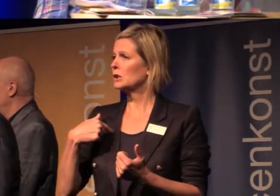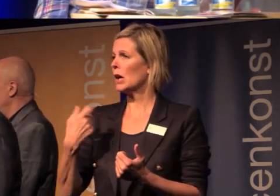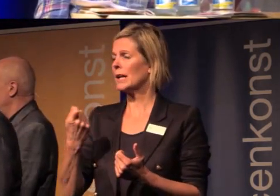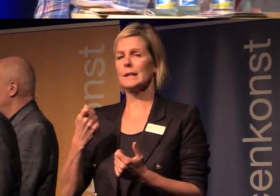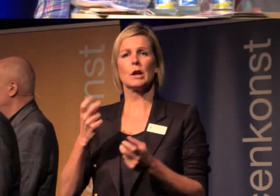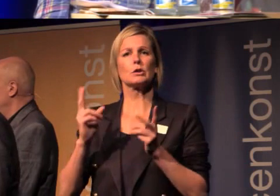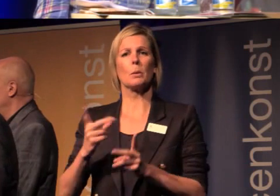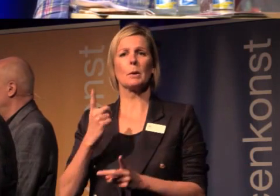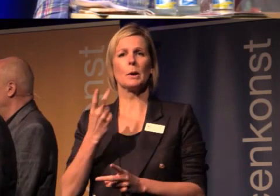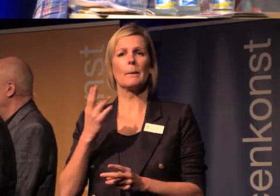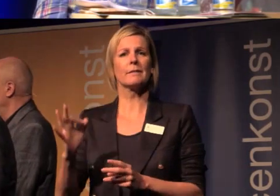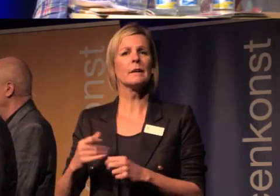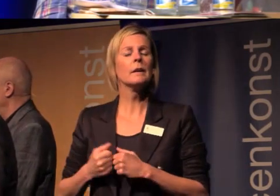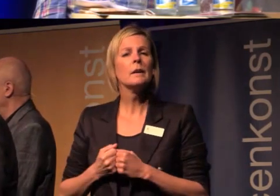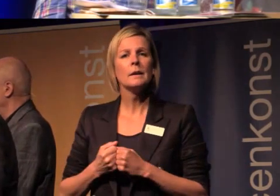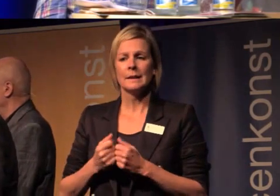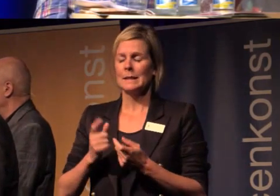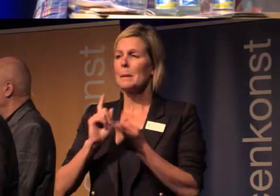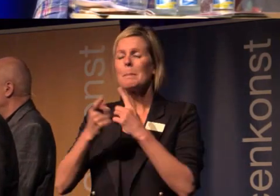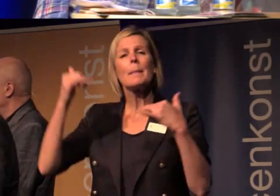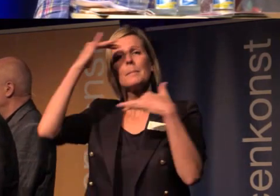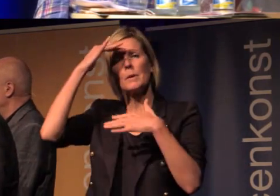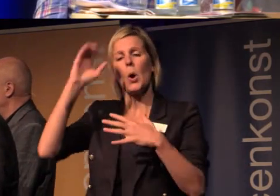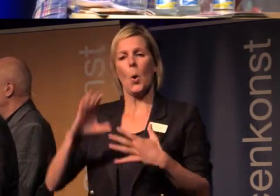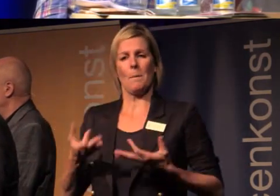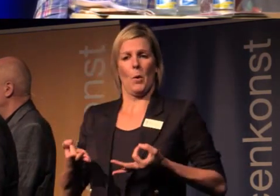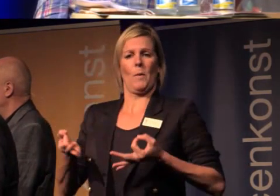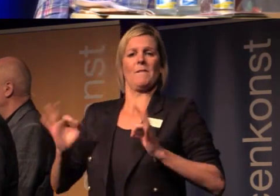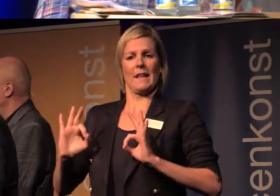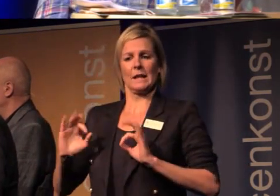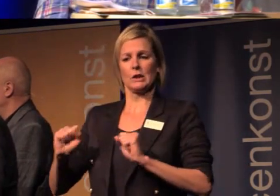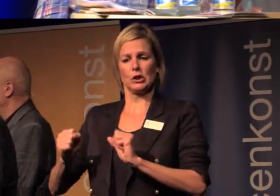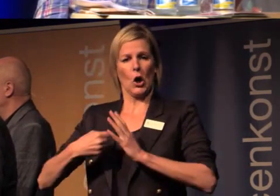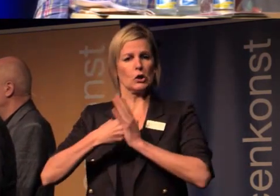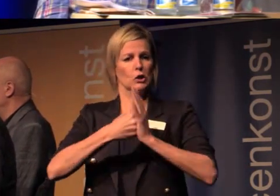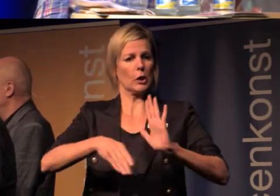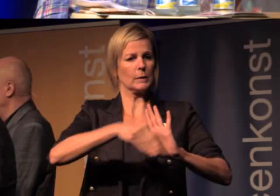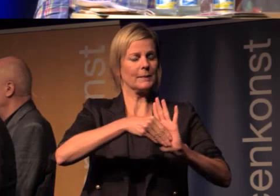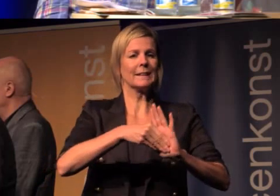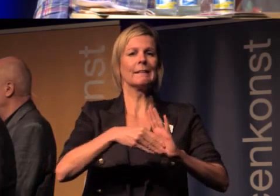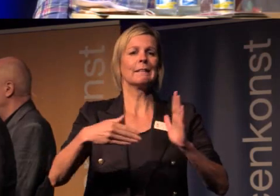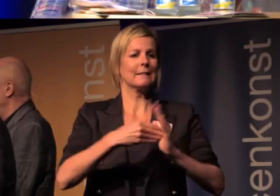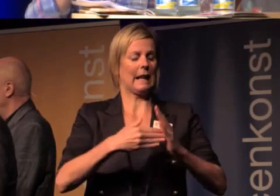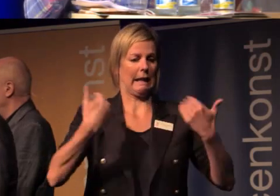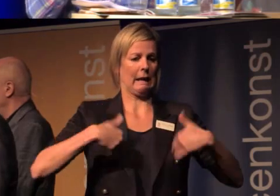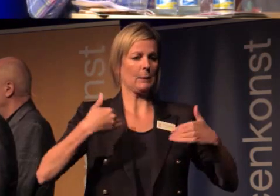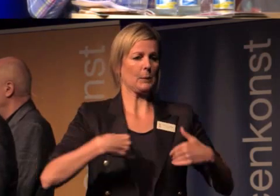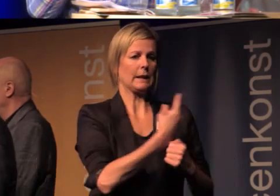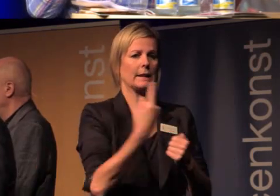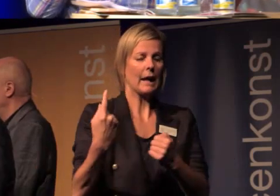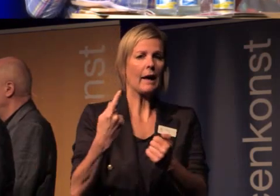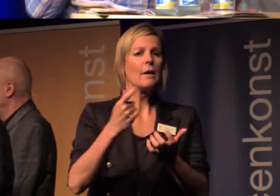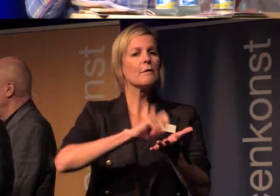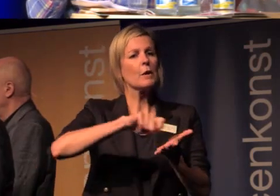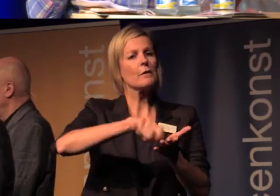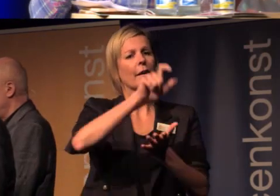gör här. Jag tycker att det blir problematiskt ifall det offentliga ska ge stöd till enskilda författare och